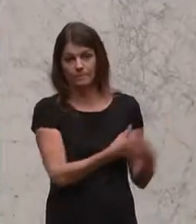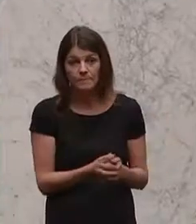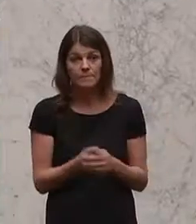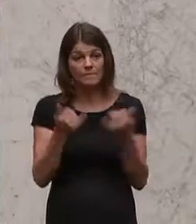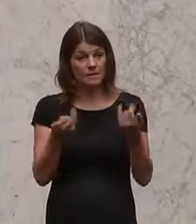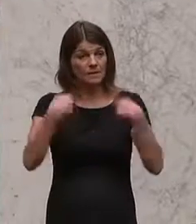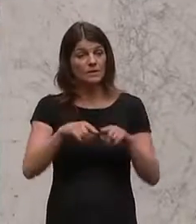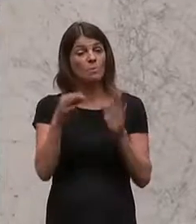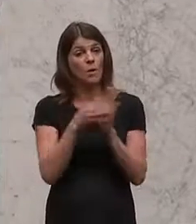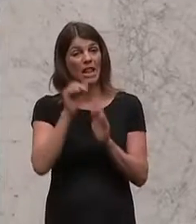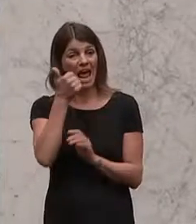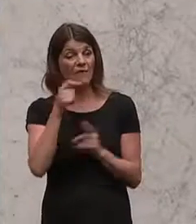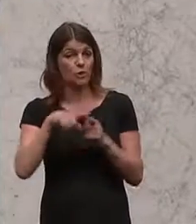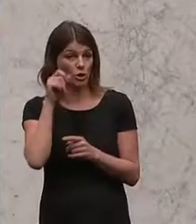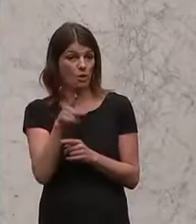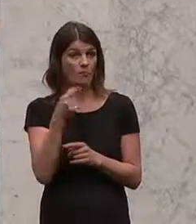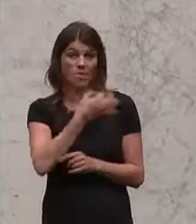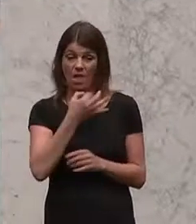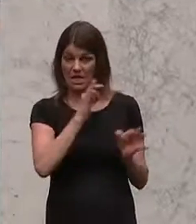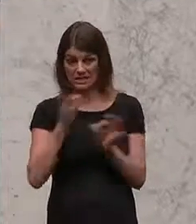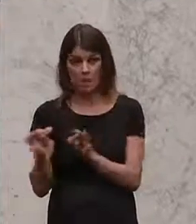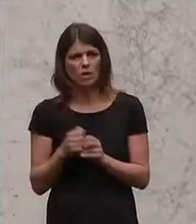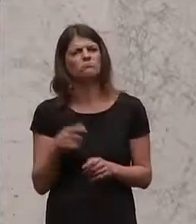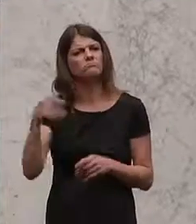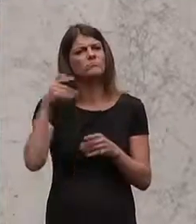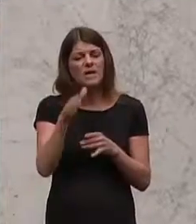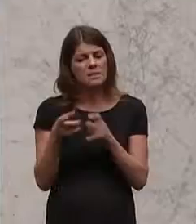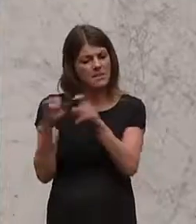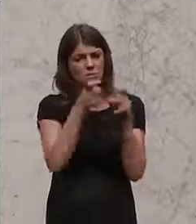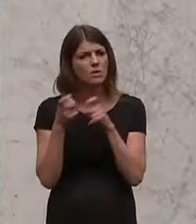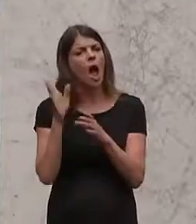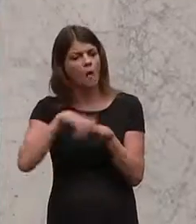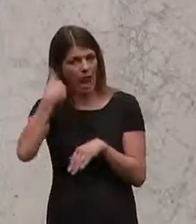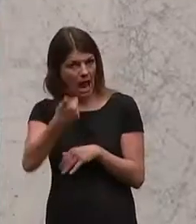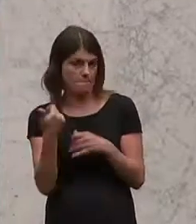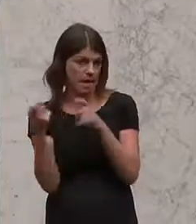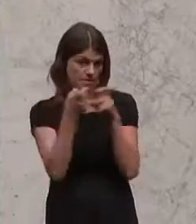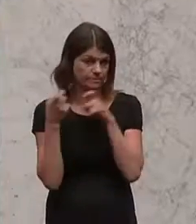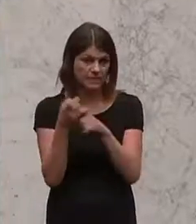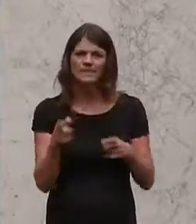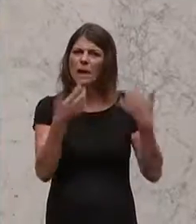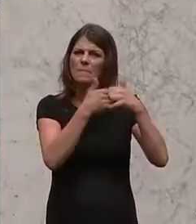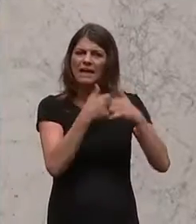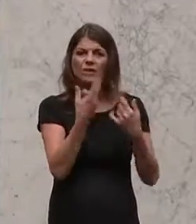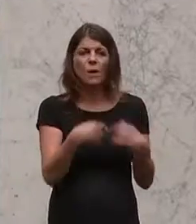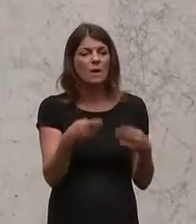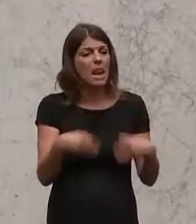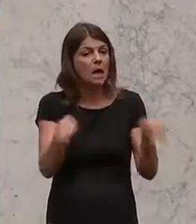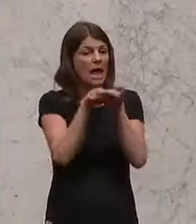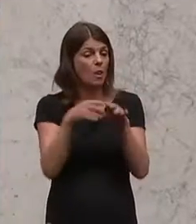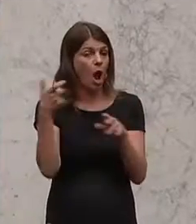Wir gelangen jetzt zu den Punkten 11 und 12 der Und bei den Tagesordnungspunkten 11 bis 12 geht es um den